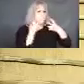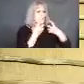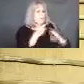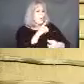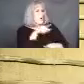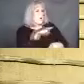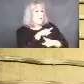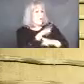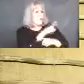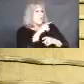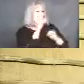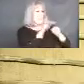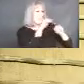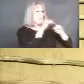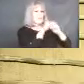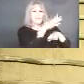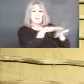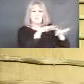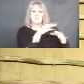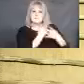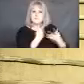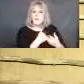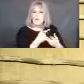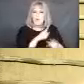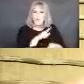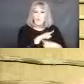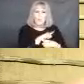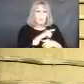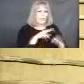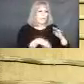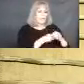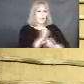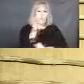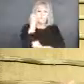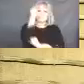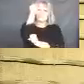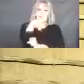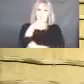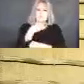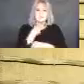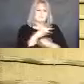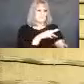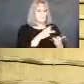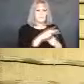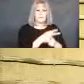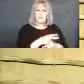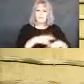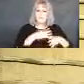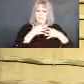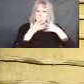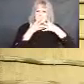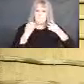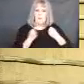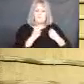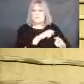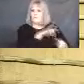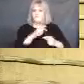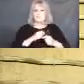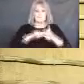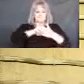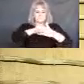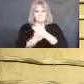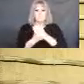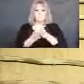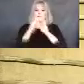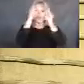kwaad omdat Petrus en Johannes die mense leer en in Jesus die opstanding van die dode verkondig. Hulle vat